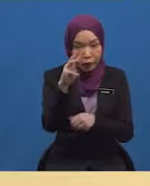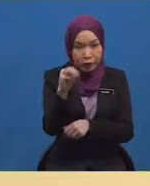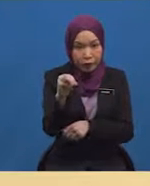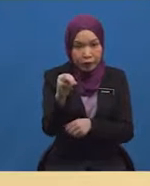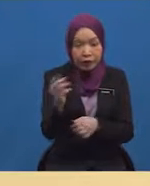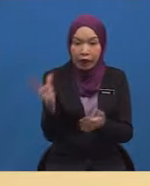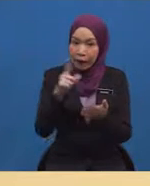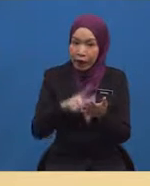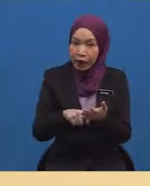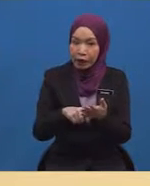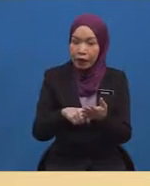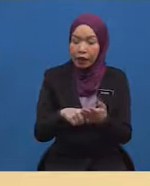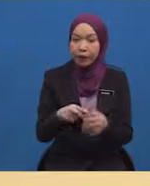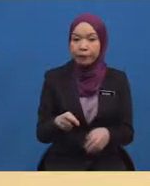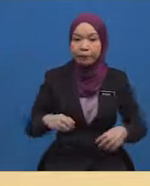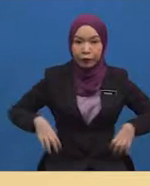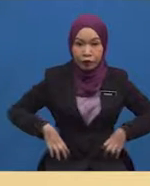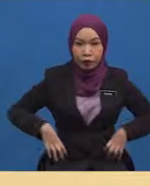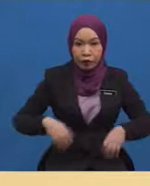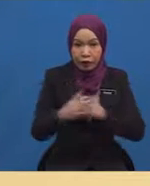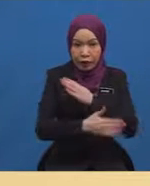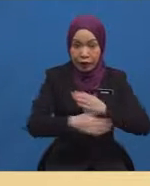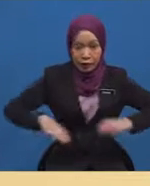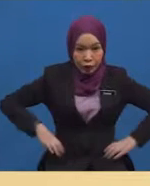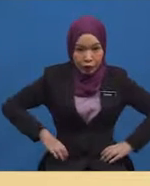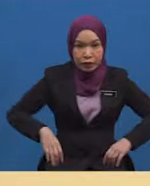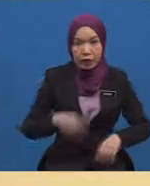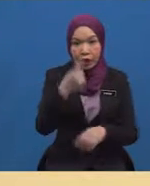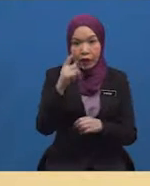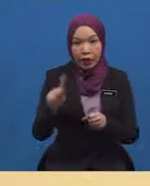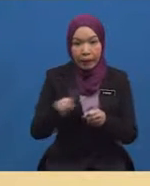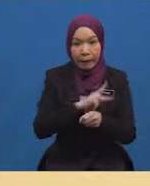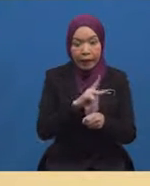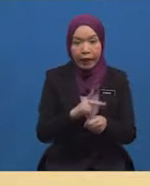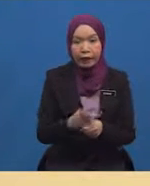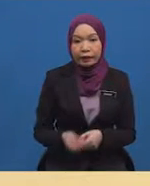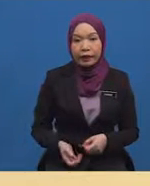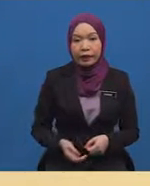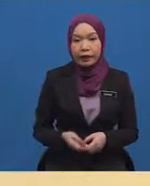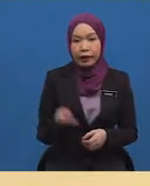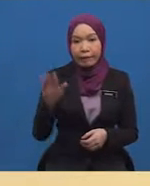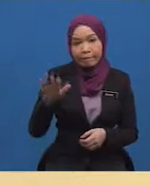dalam kepadatan sederhana. Akhir sekali ialah India dengan